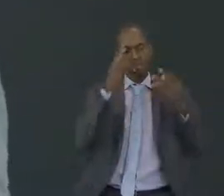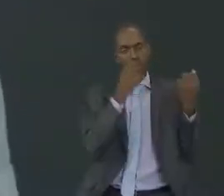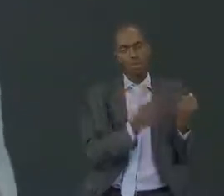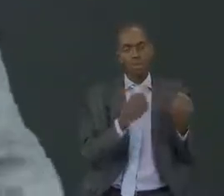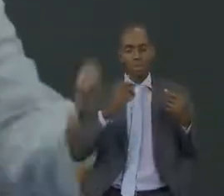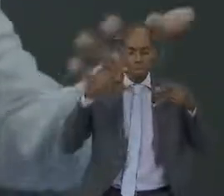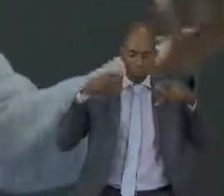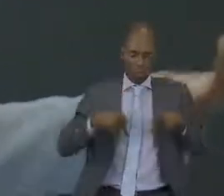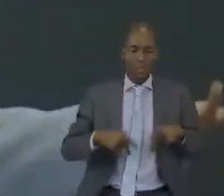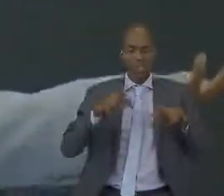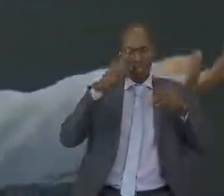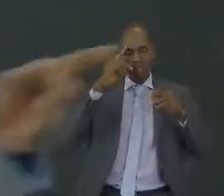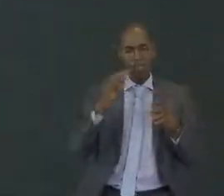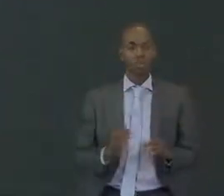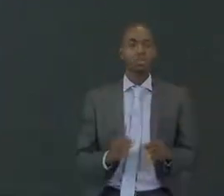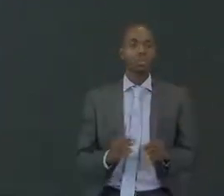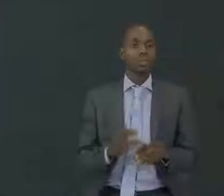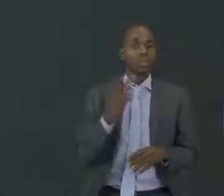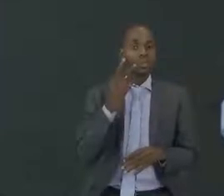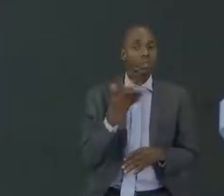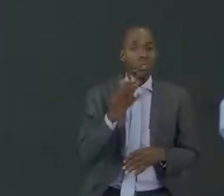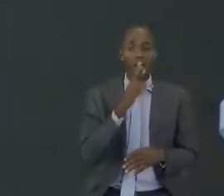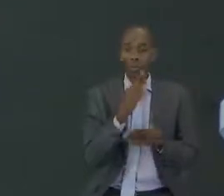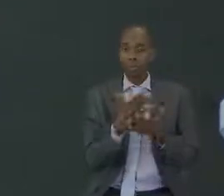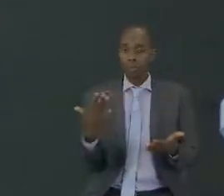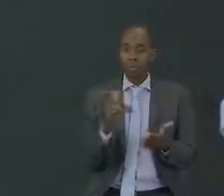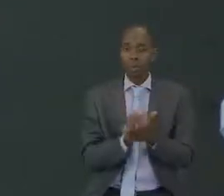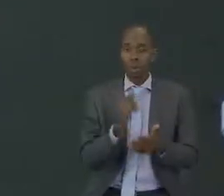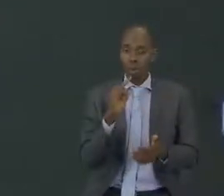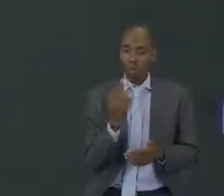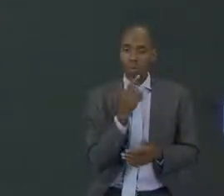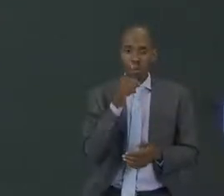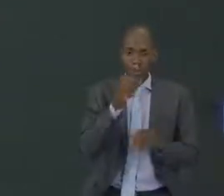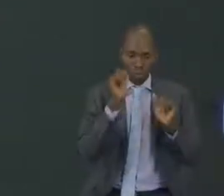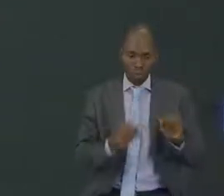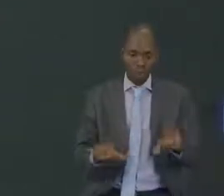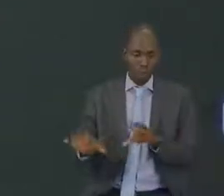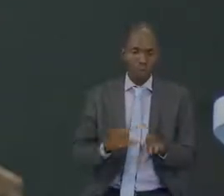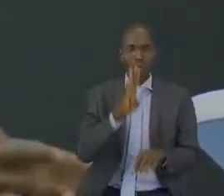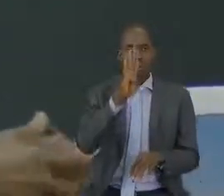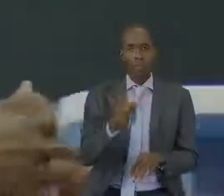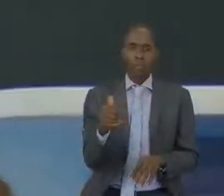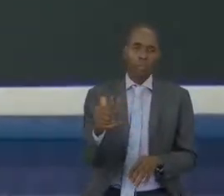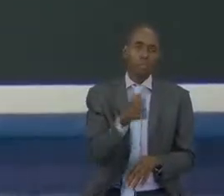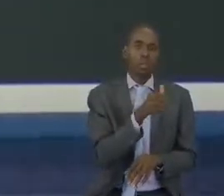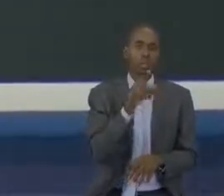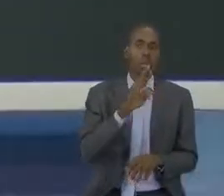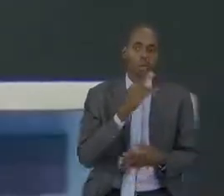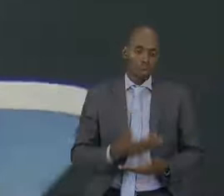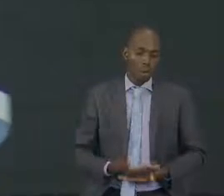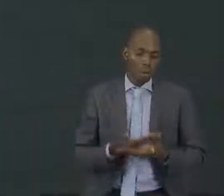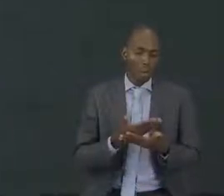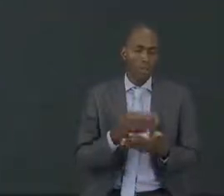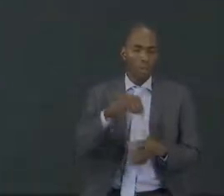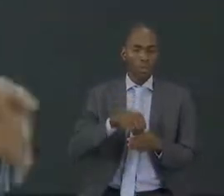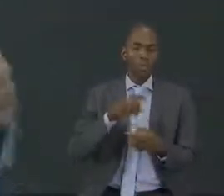personnelle. Vous savez, il y a des choses que toi seul peux faire, tout seul. Tu es né,